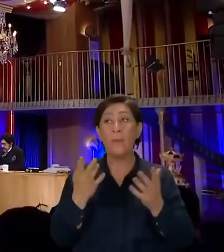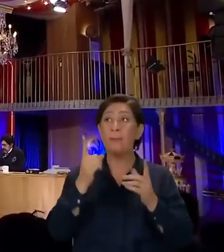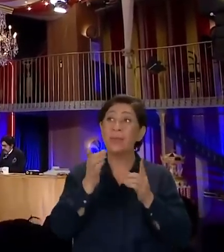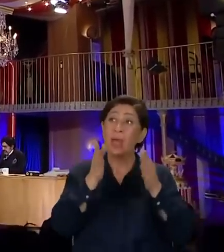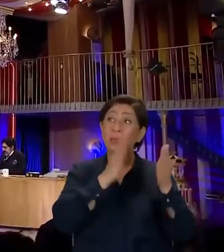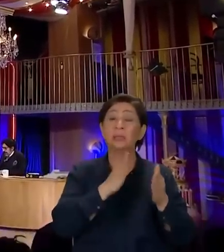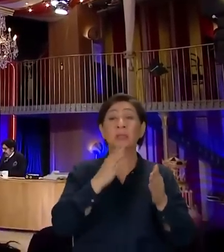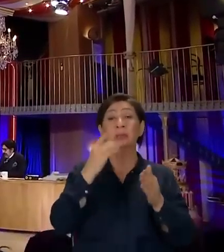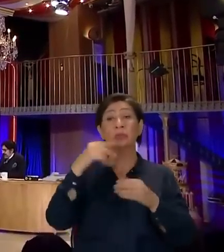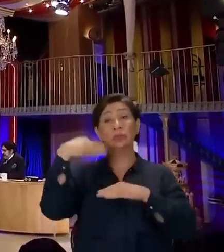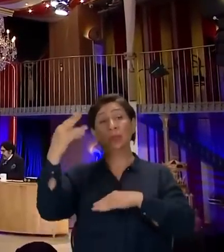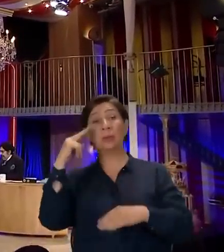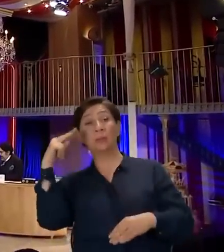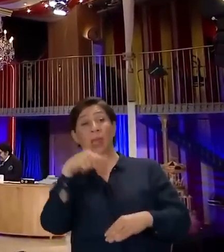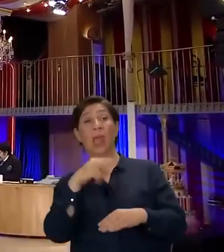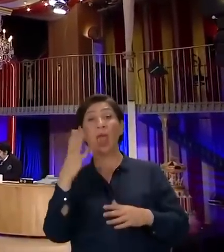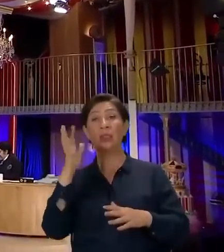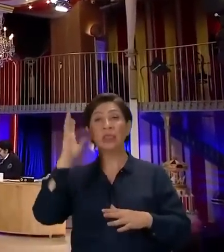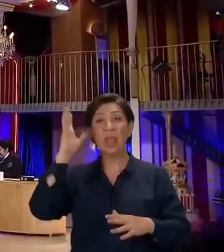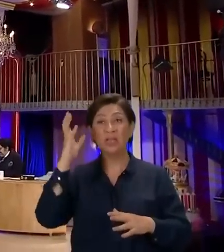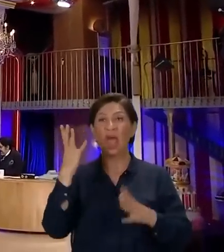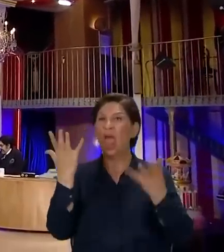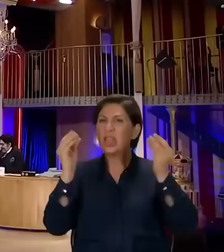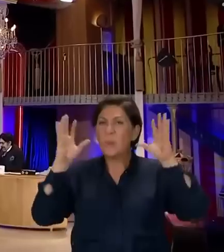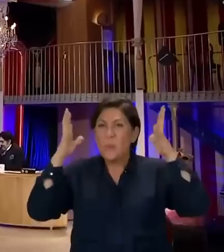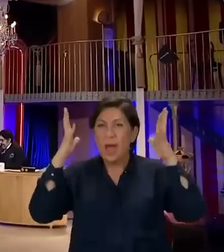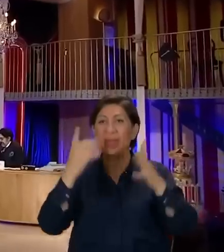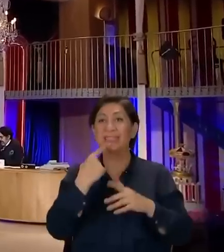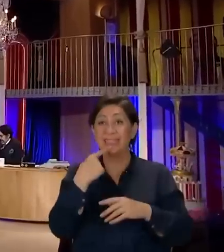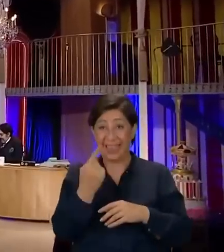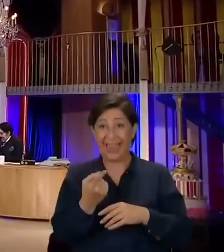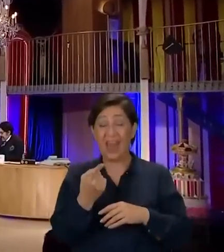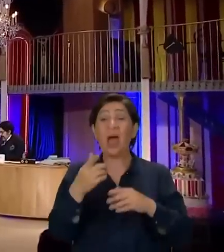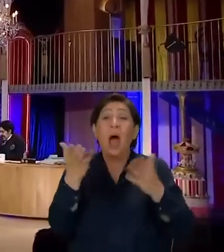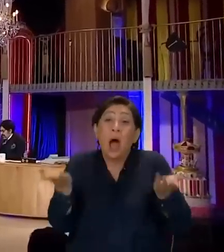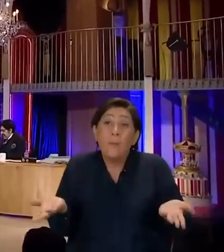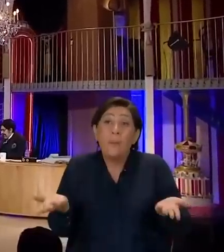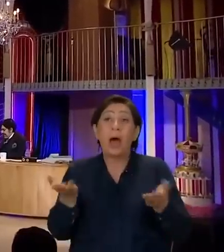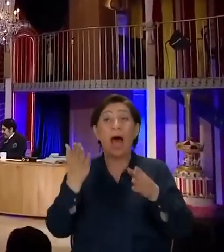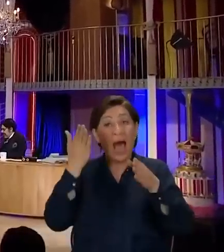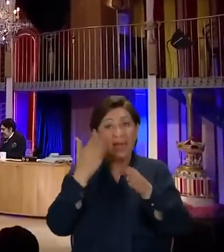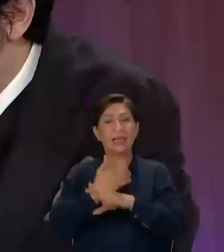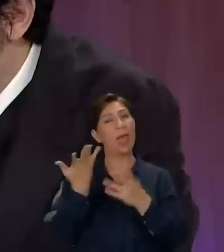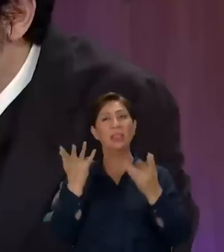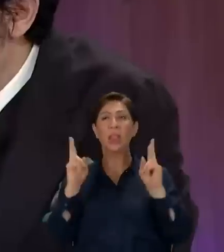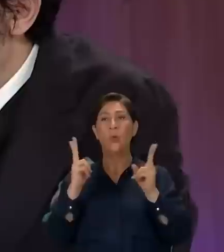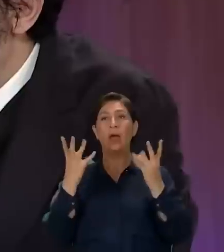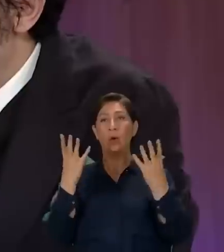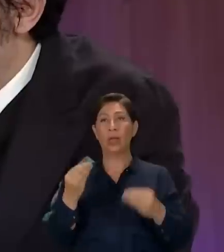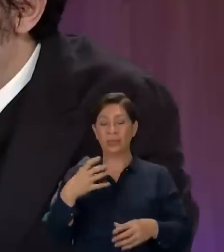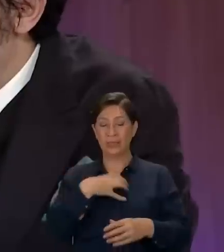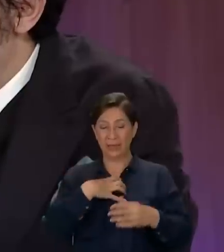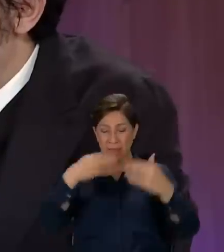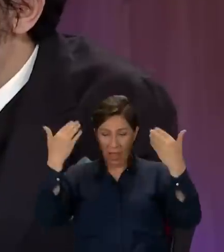yandan da diyorsun ki dışarıdan baktığında sektörün en delisi, en manyağı denilen fakat aslında en normali olan